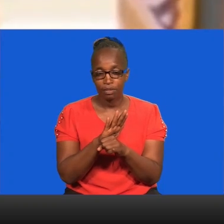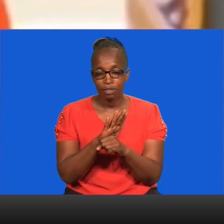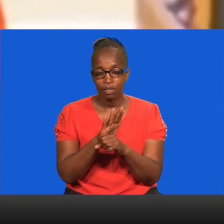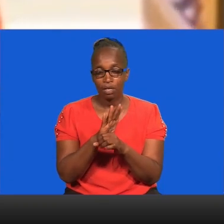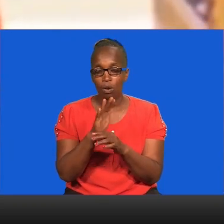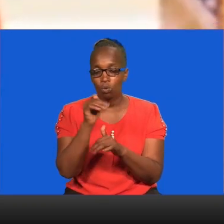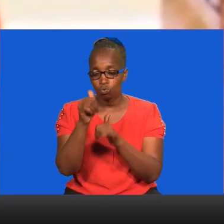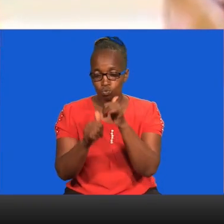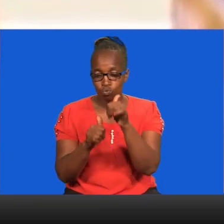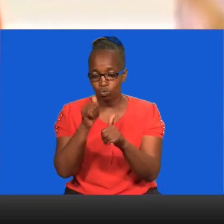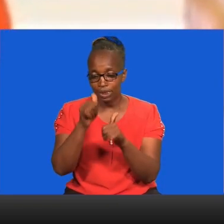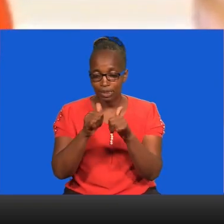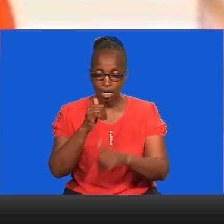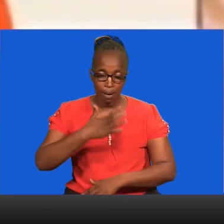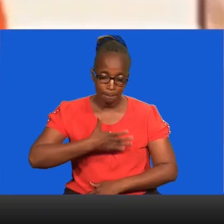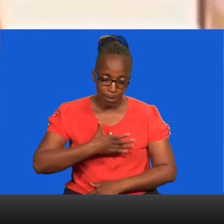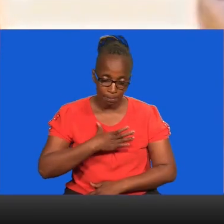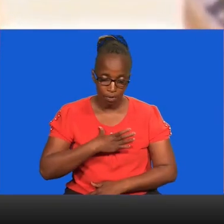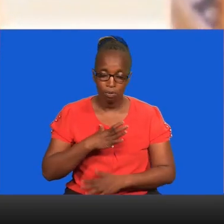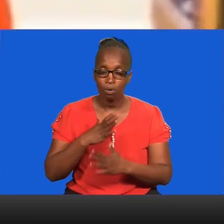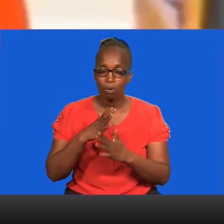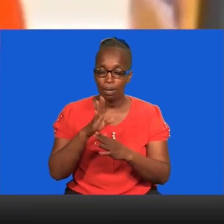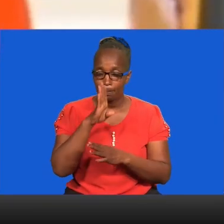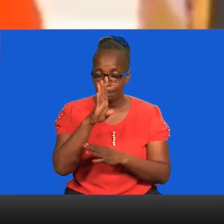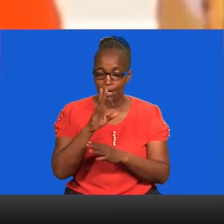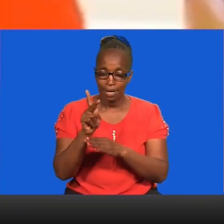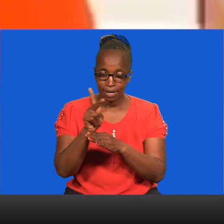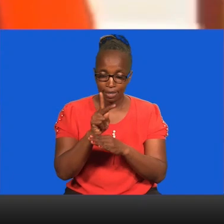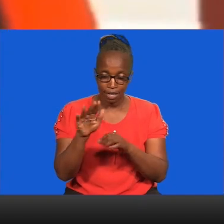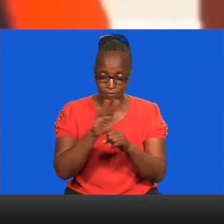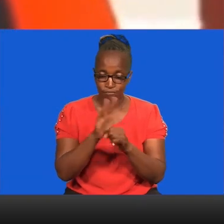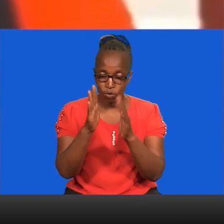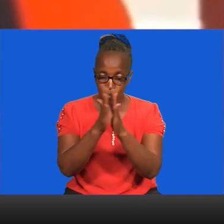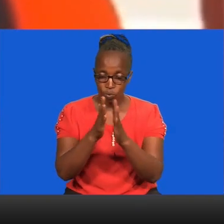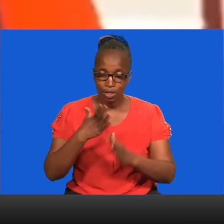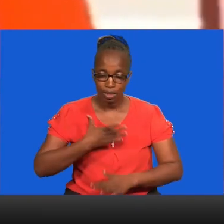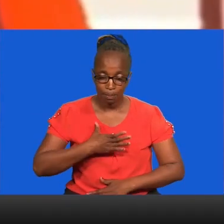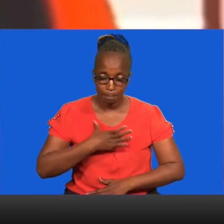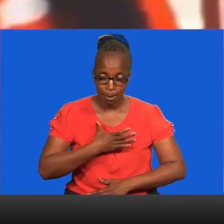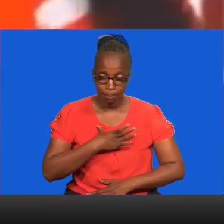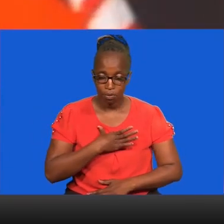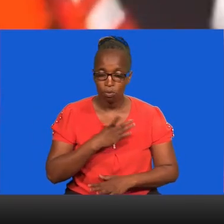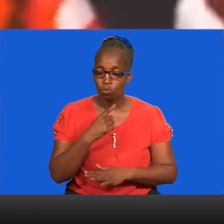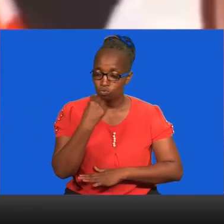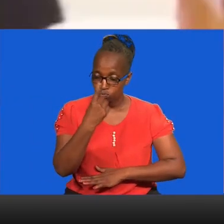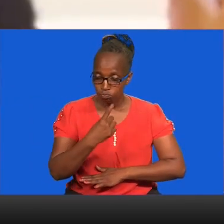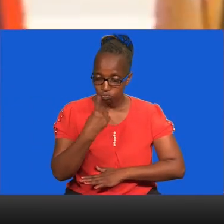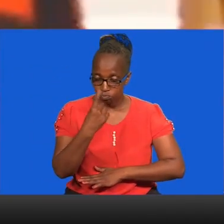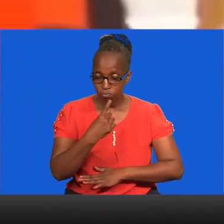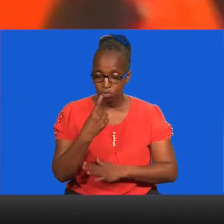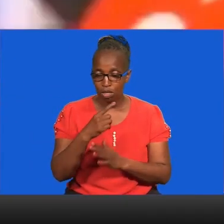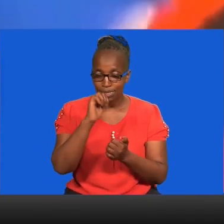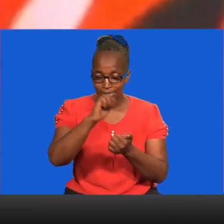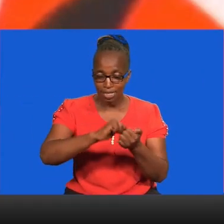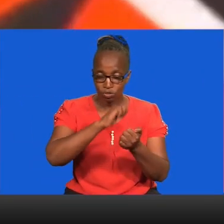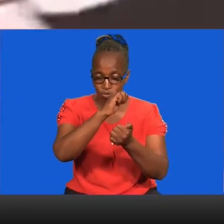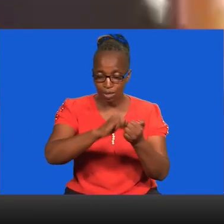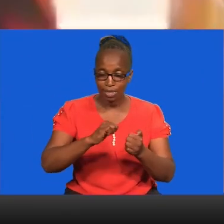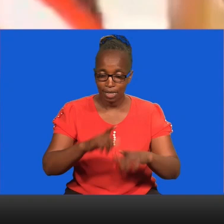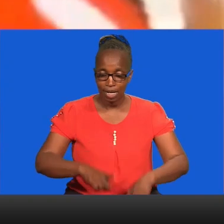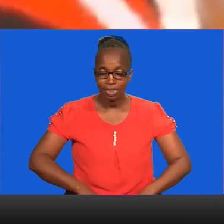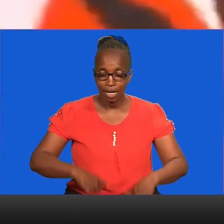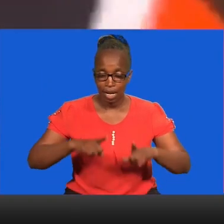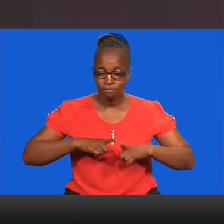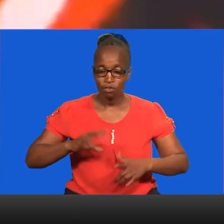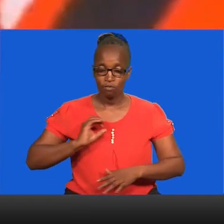with strangers, to be careful with people who lure our girls, our